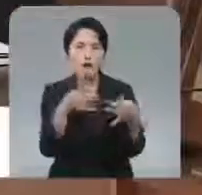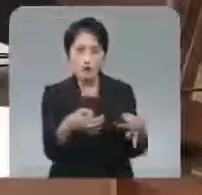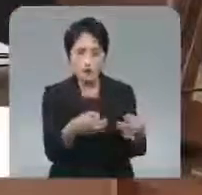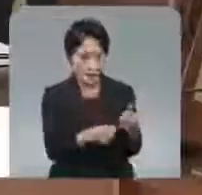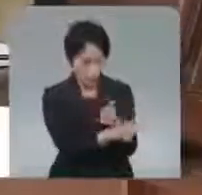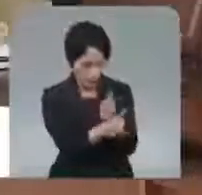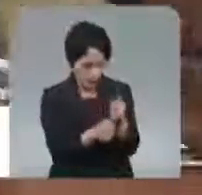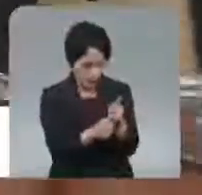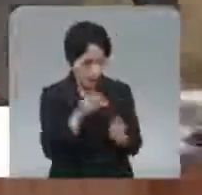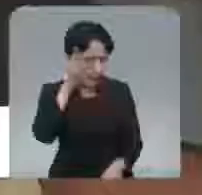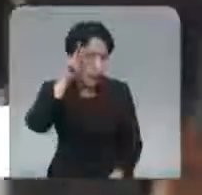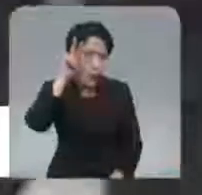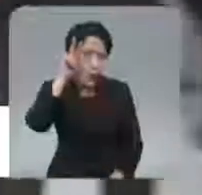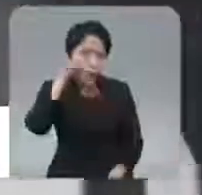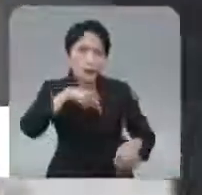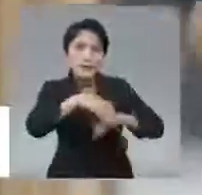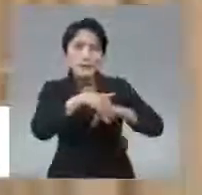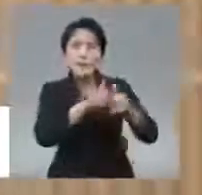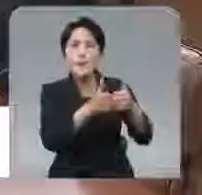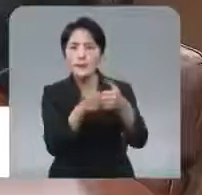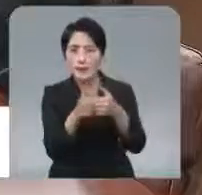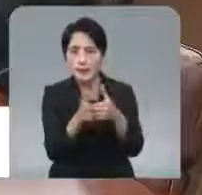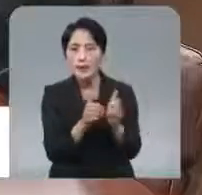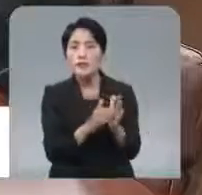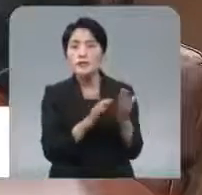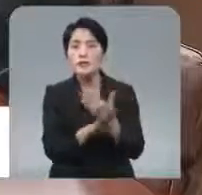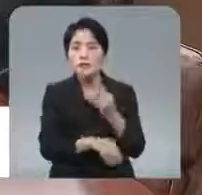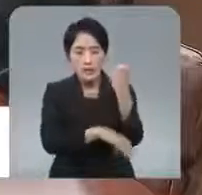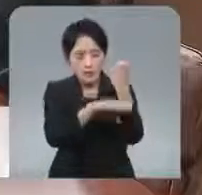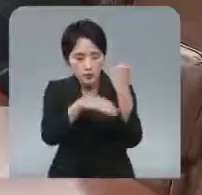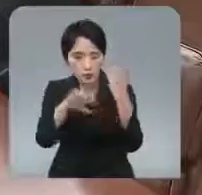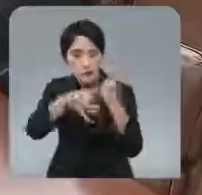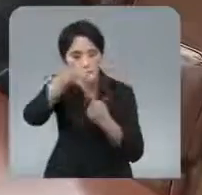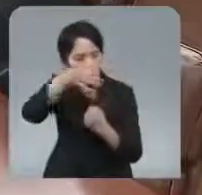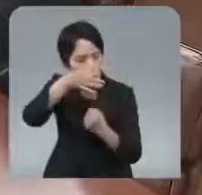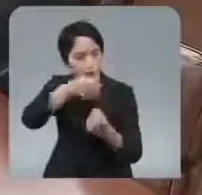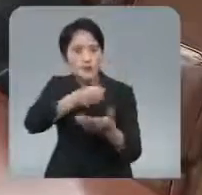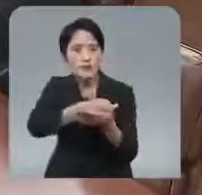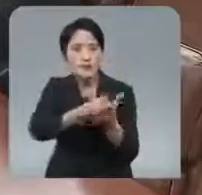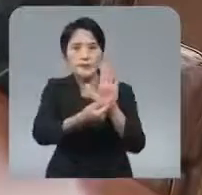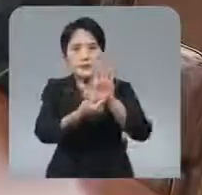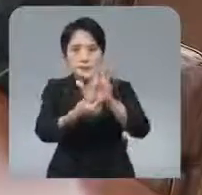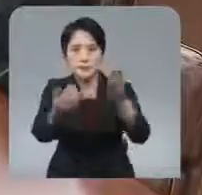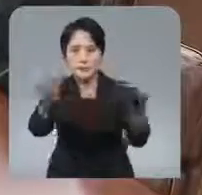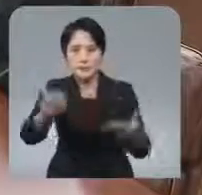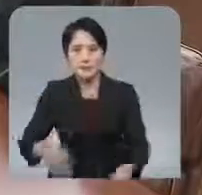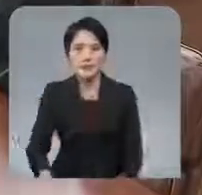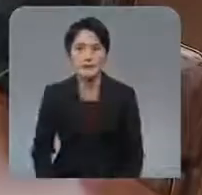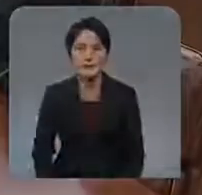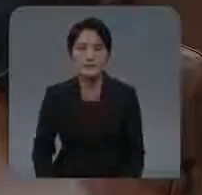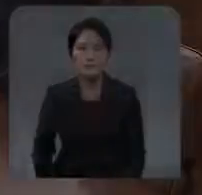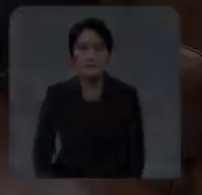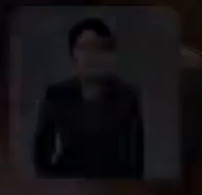thấp hơn mức tăng 20.417 phẩy 49 tỉ đô la mỹ của quý 1A